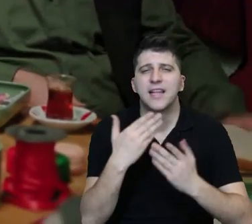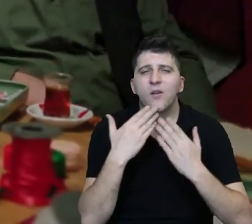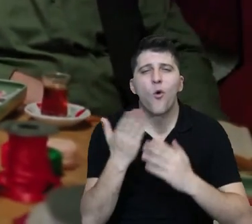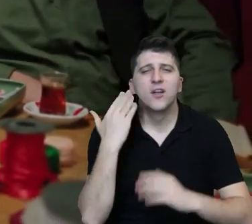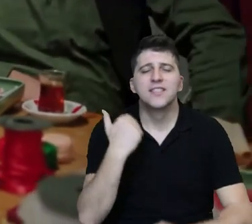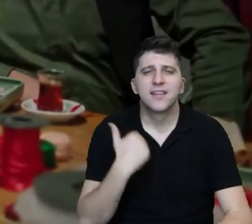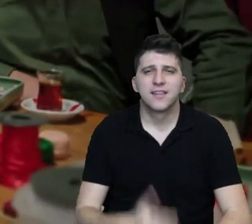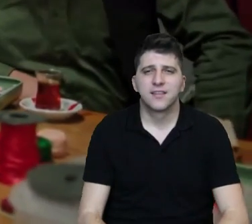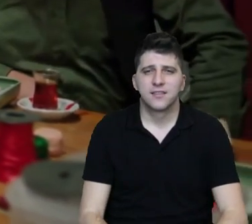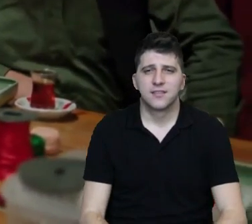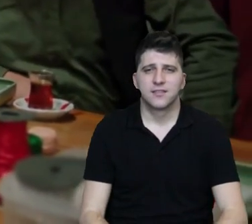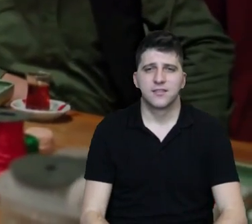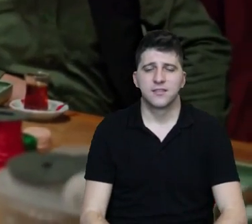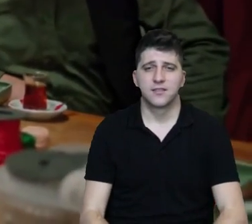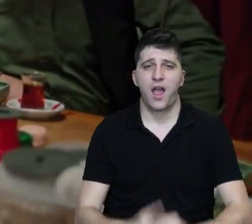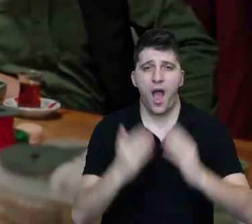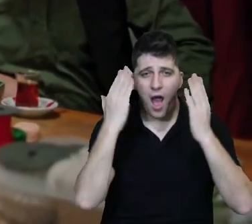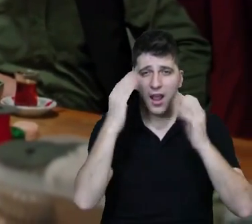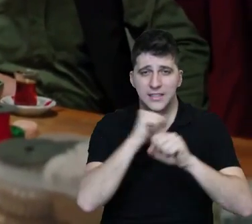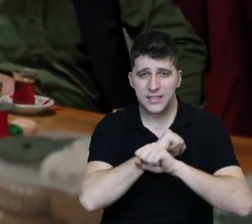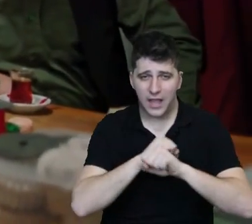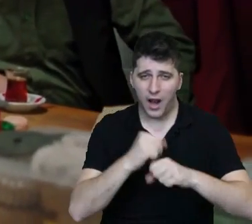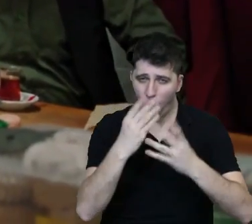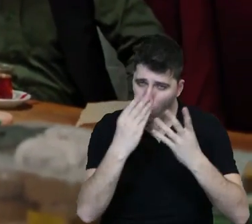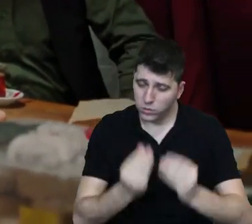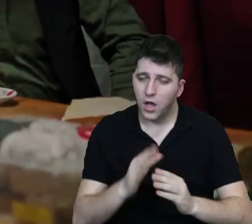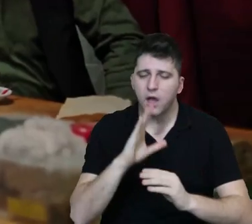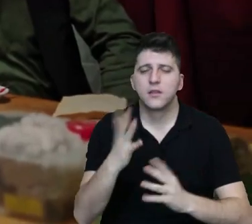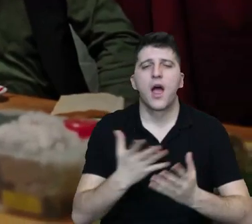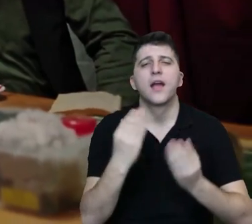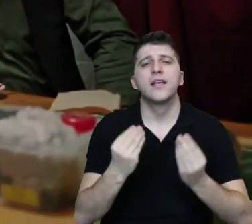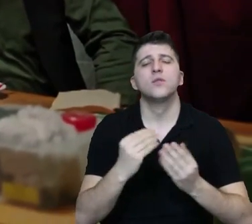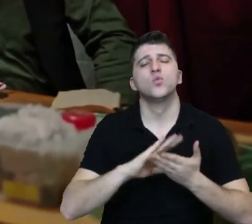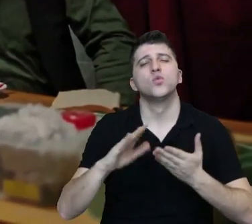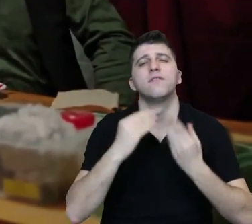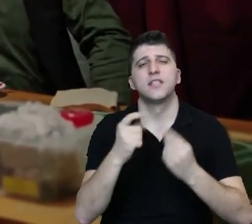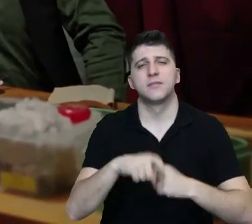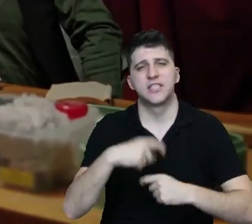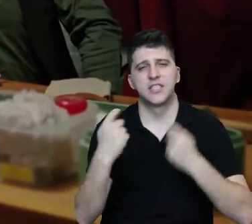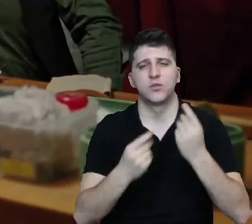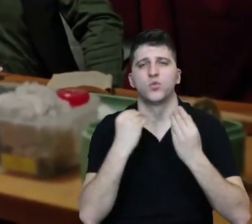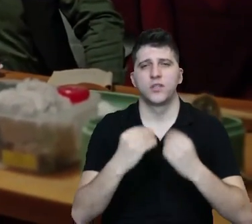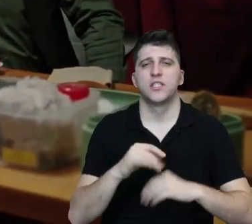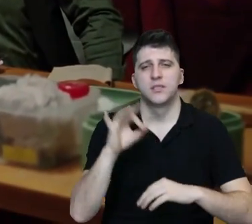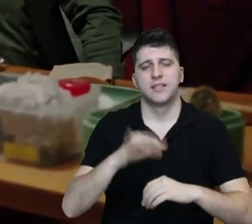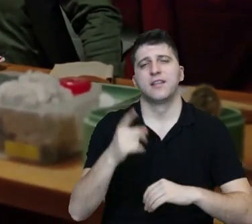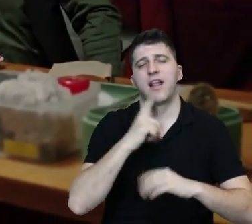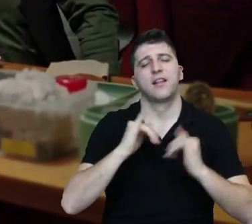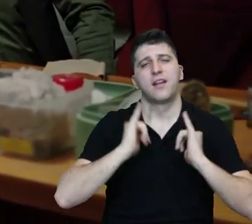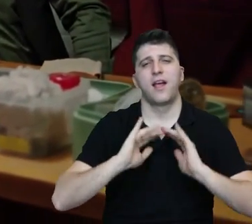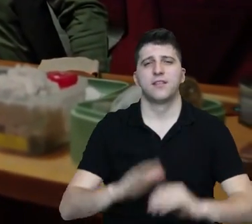zamanında? Allah pekmezi alır balı verir. İşlerin eskisinden de iyi oldu. Hadi bakalım şimdi güneşin tadını